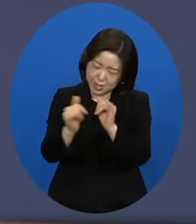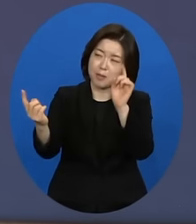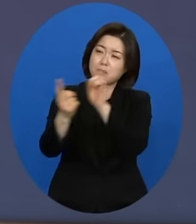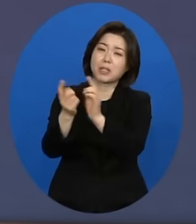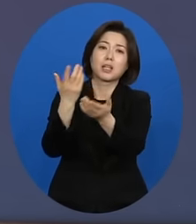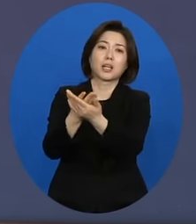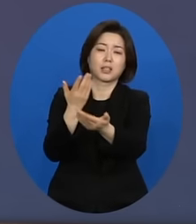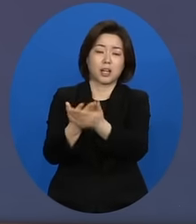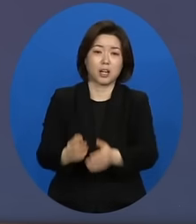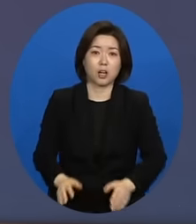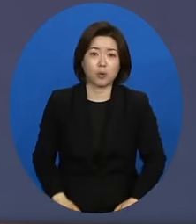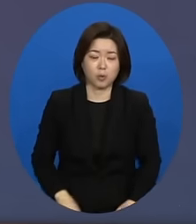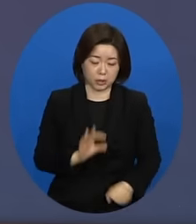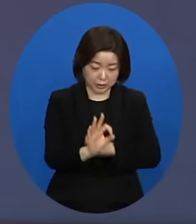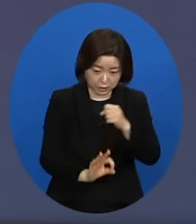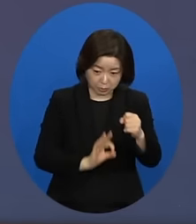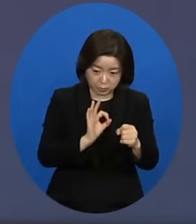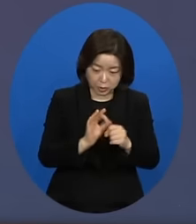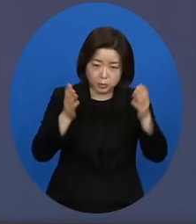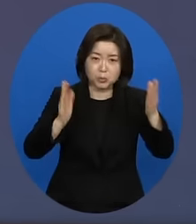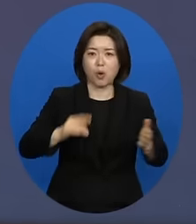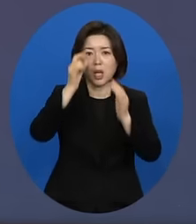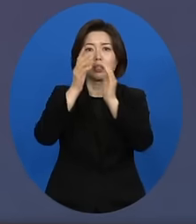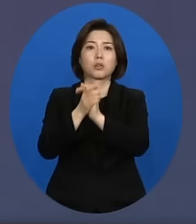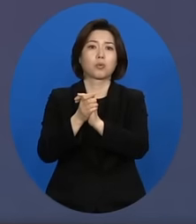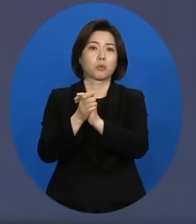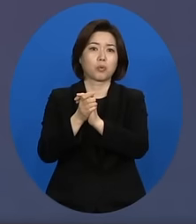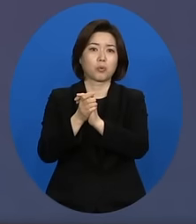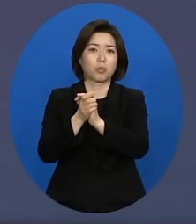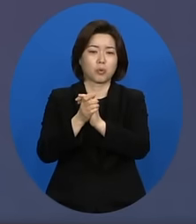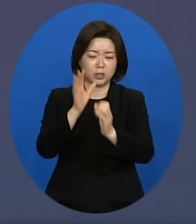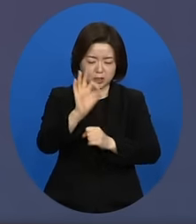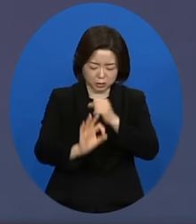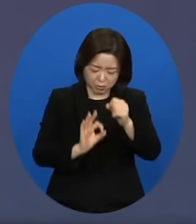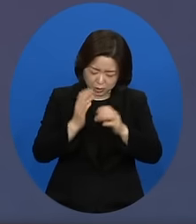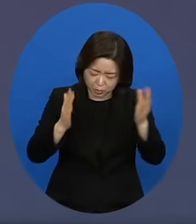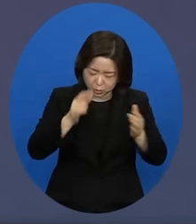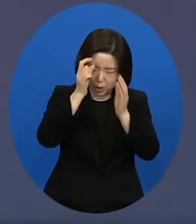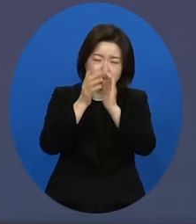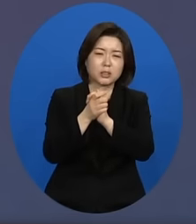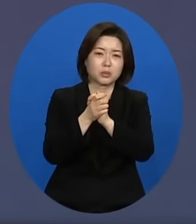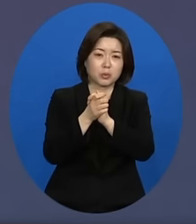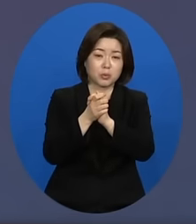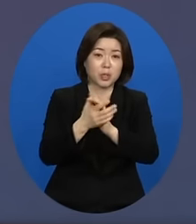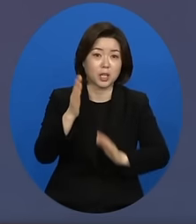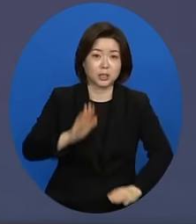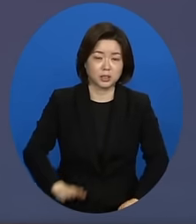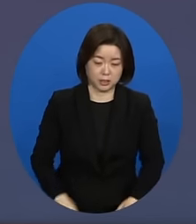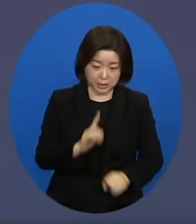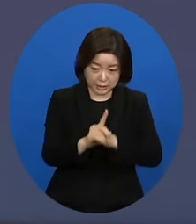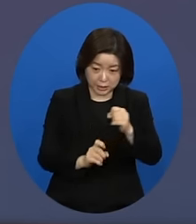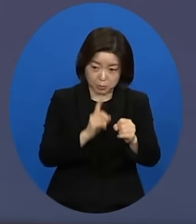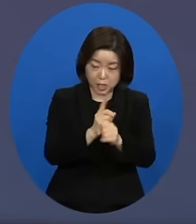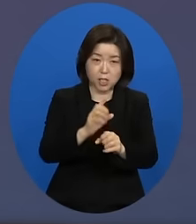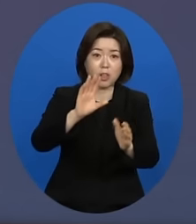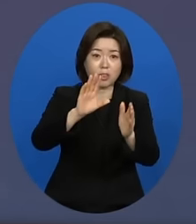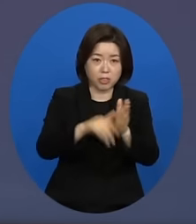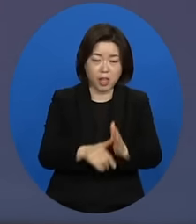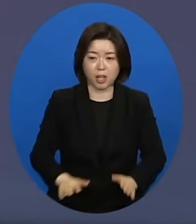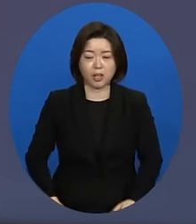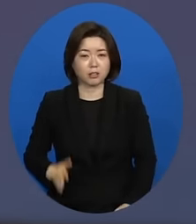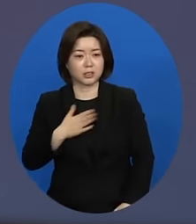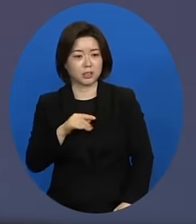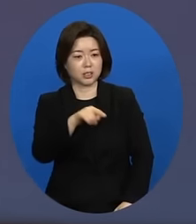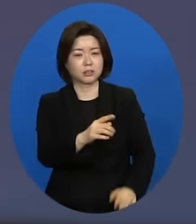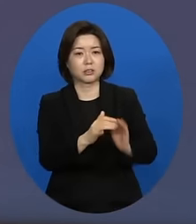해달라고 10년을 기도했대요. 10년. 그런데 11년째 제가 그 사람을